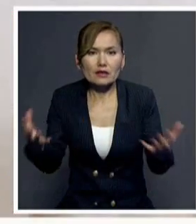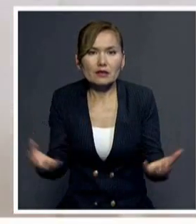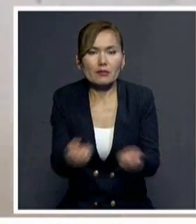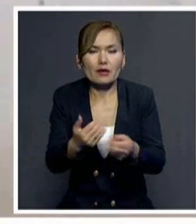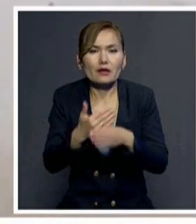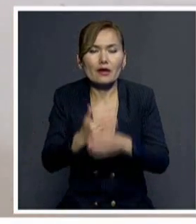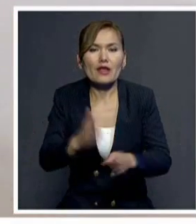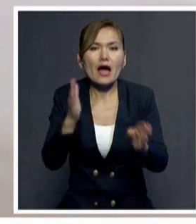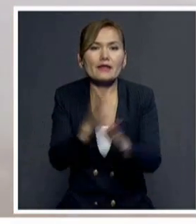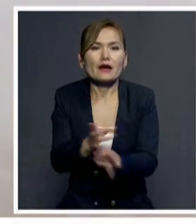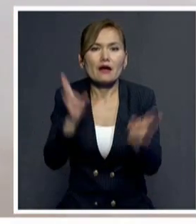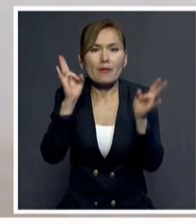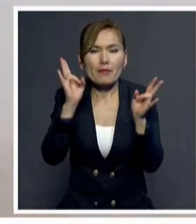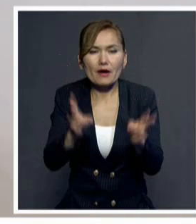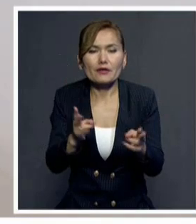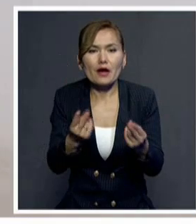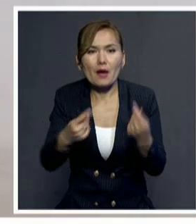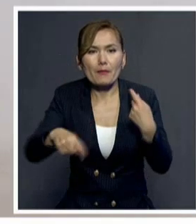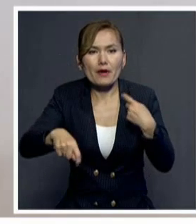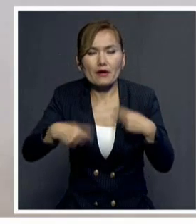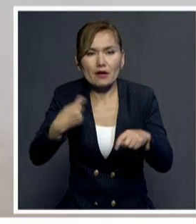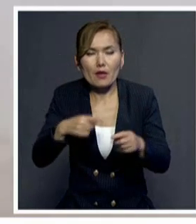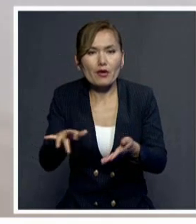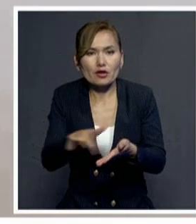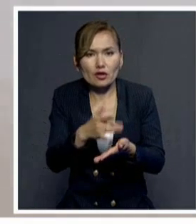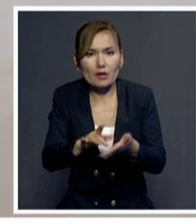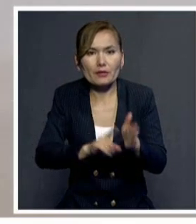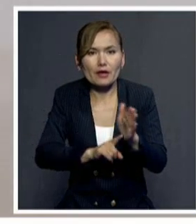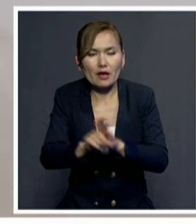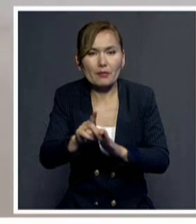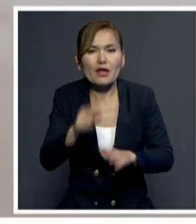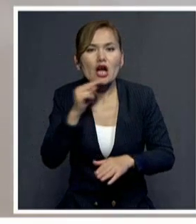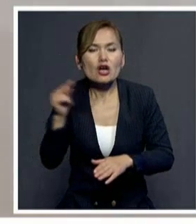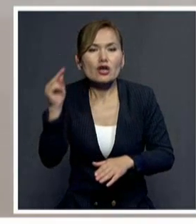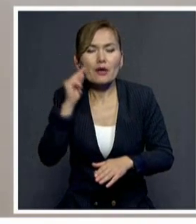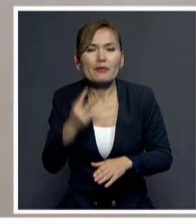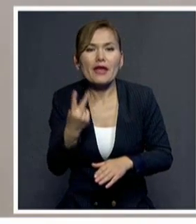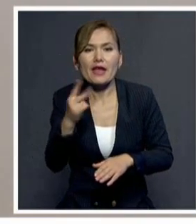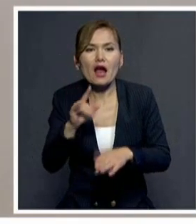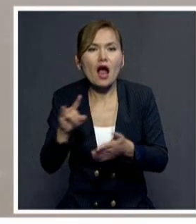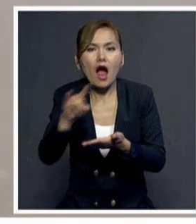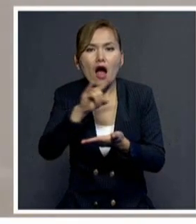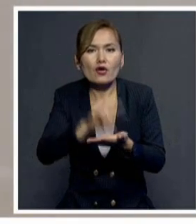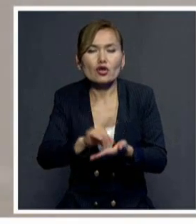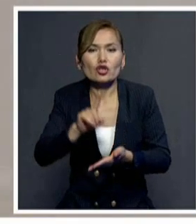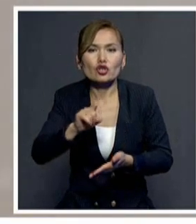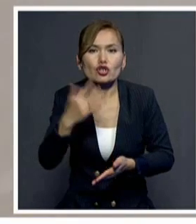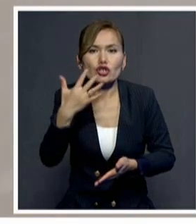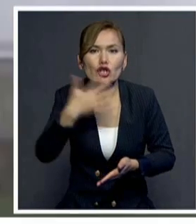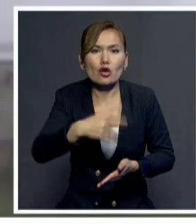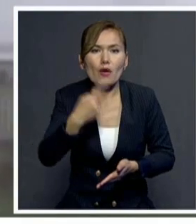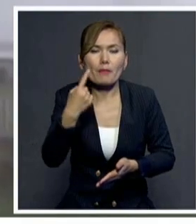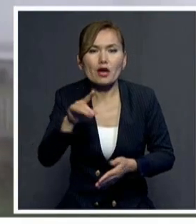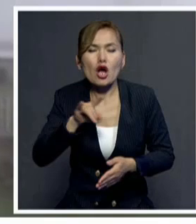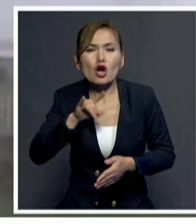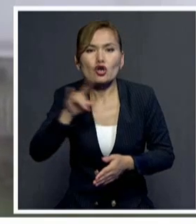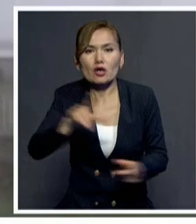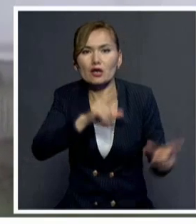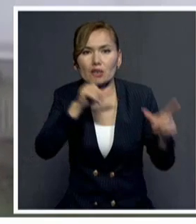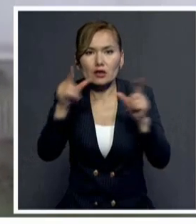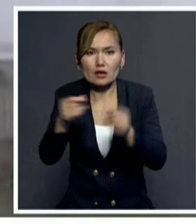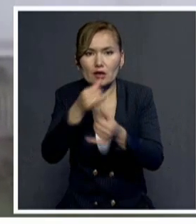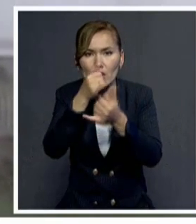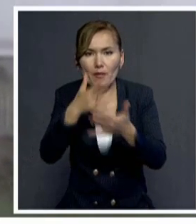эвакуацияланған. Табиғи апаттан келген шығын туралы мәлімет жоқ. Дегенмен Шанхайдың екі әуежайында 151 ұшақ рейсі